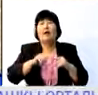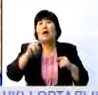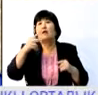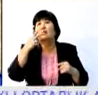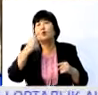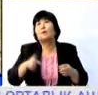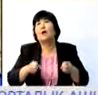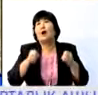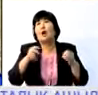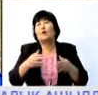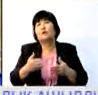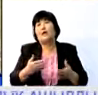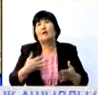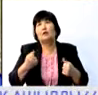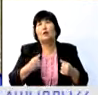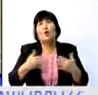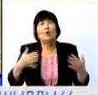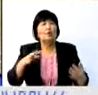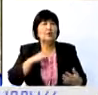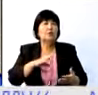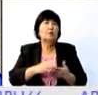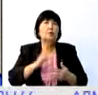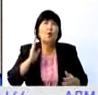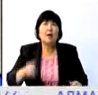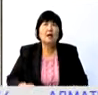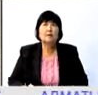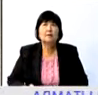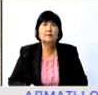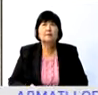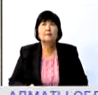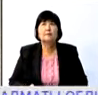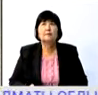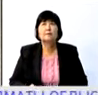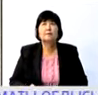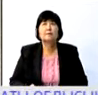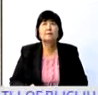көрініп, қауіпсіздіктің алдын алуға үлкен сеп болмақ. Әкімден Жылтаев, Төреған Қожахметов, Қызылорда телеарнасы.